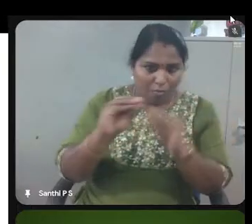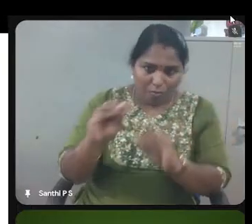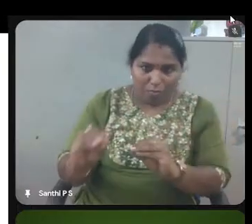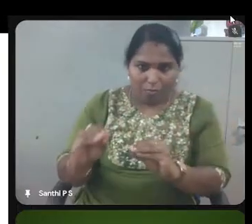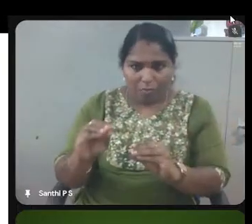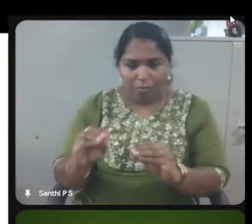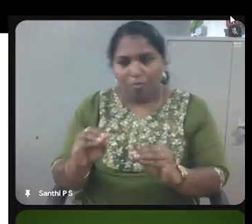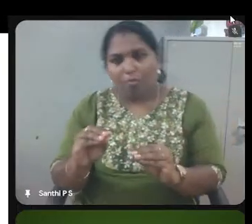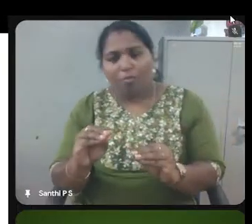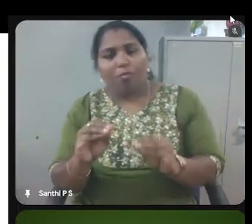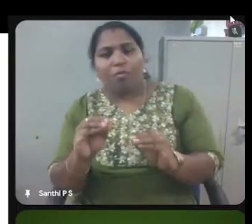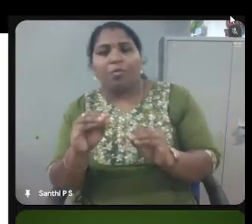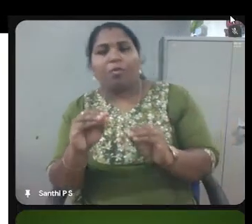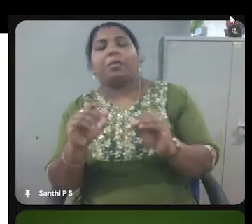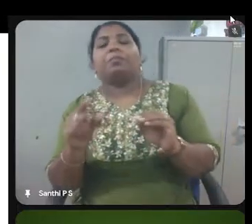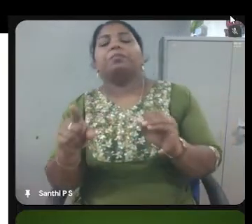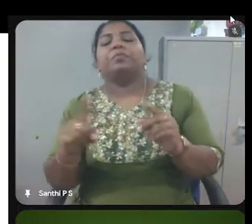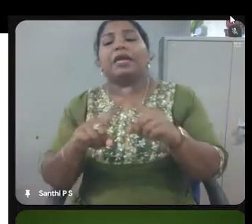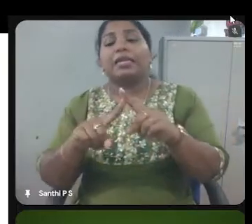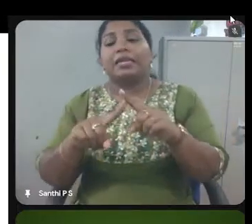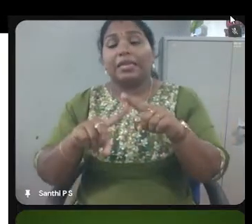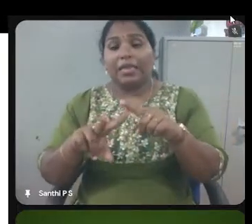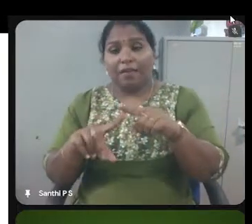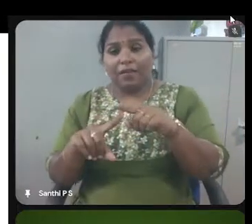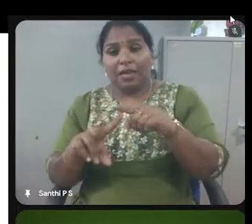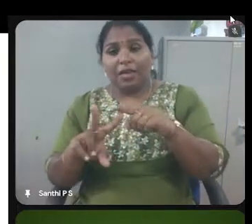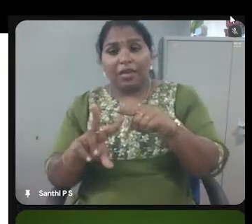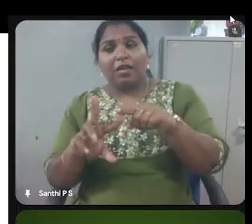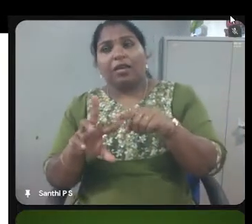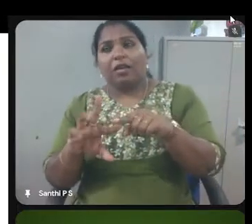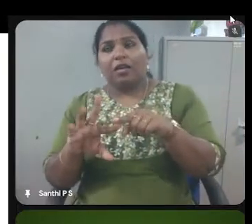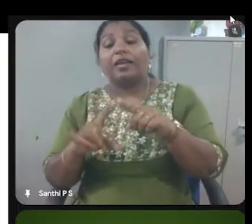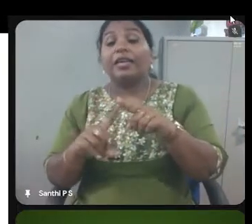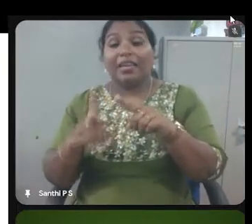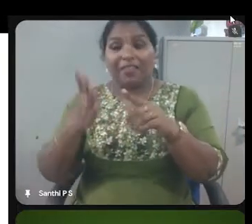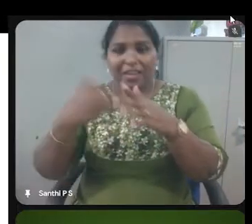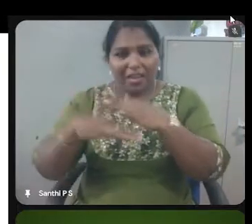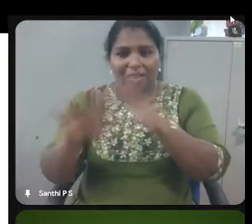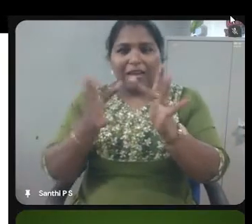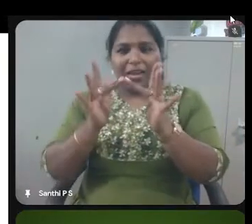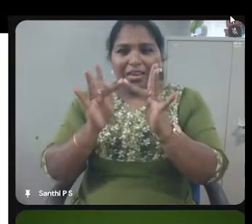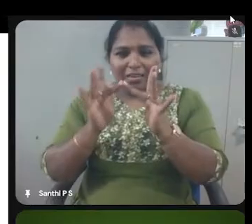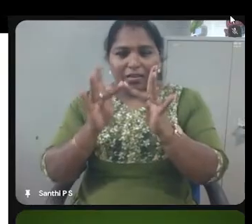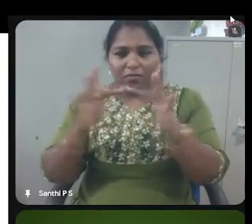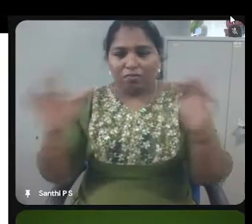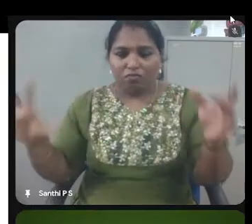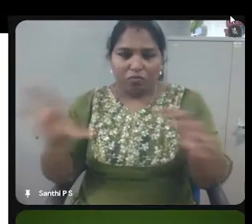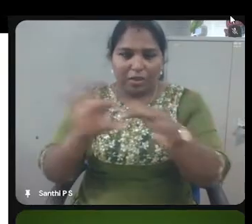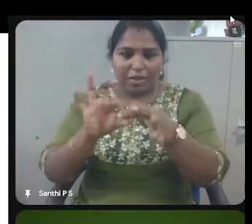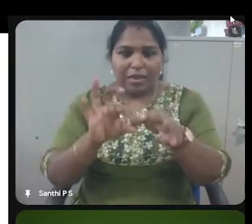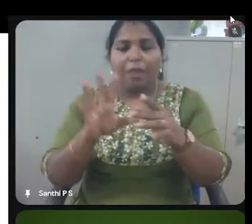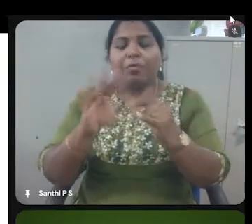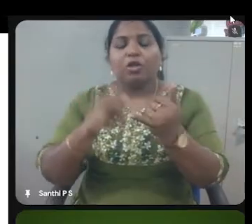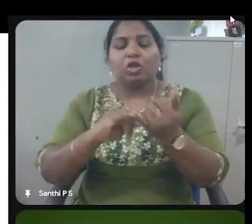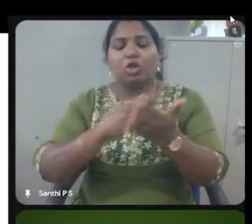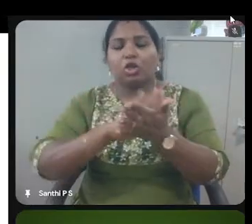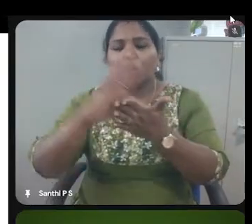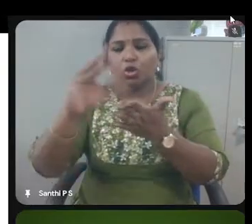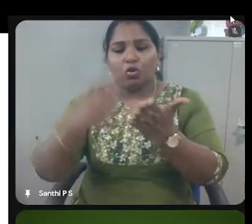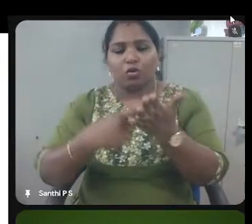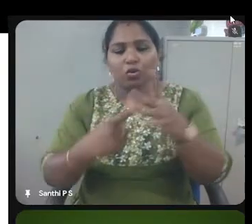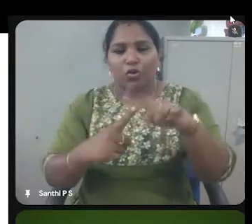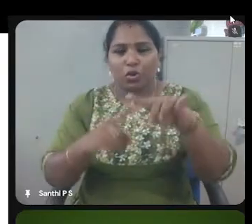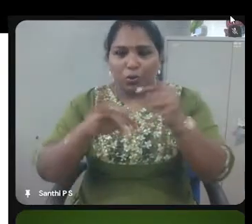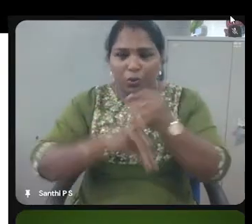കേബിൾ കണക്ഷൻ ഇല്ല. അപ്പം നെറ്റ് TV കണക്ട് ആയത് കൊണ്ടാണ് ഈ റീൽസ് കാണുന്നത്. ഷോർട്സ് ഉണ്ടല്ലോ, ഈ